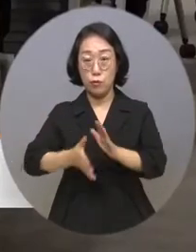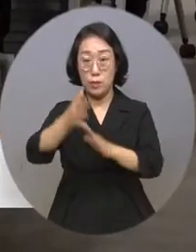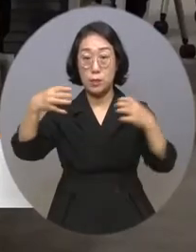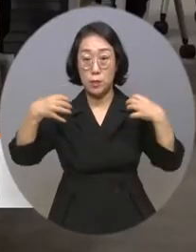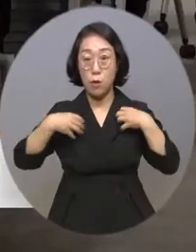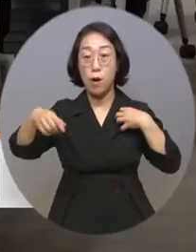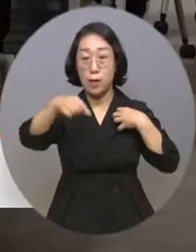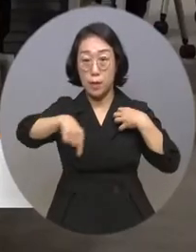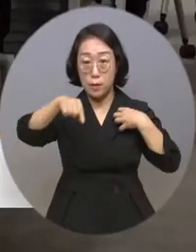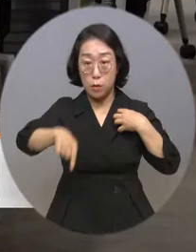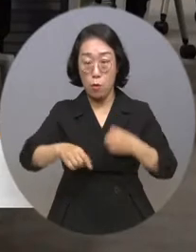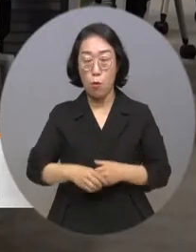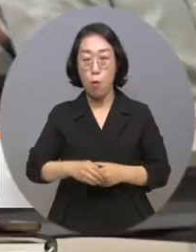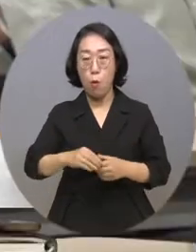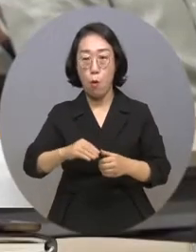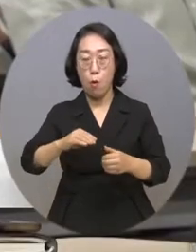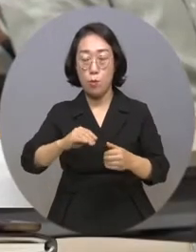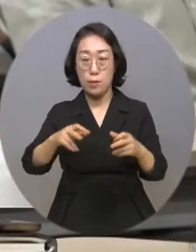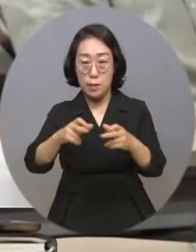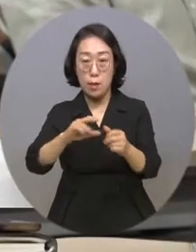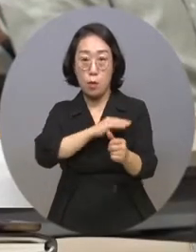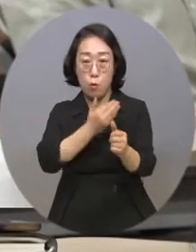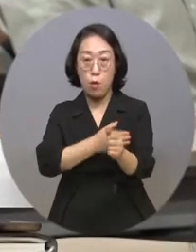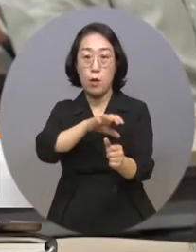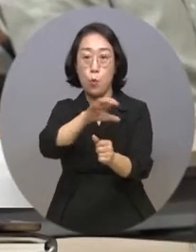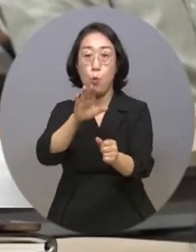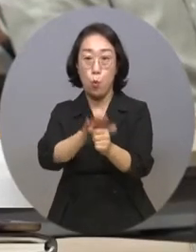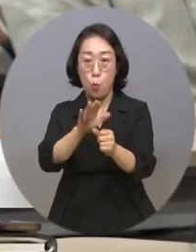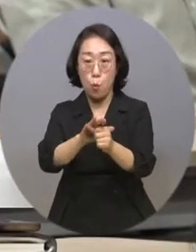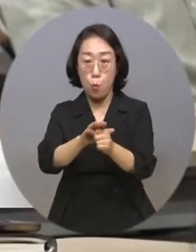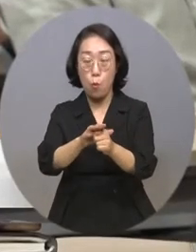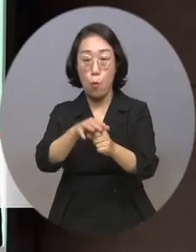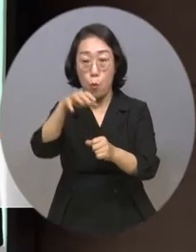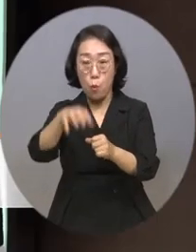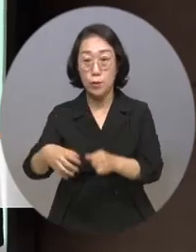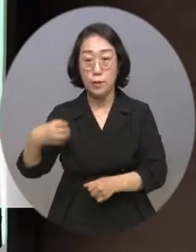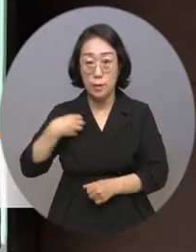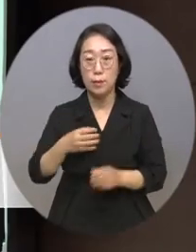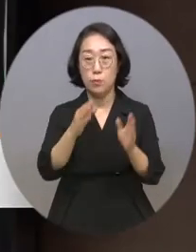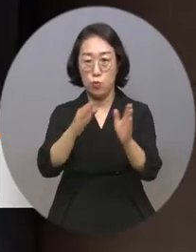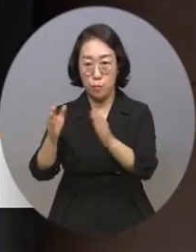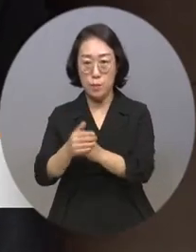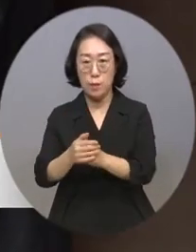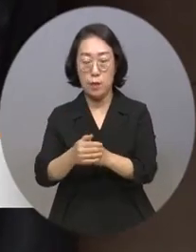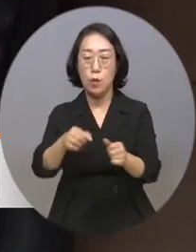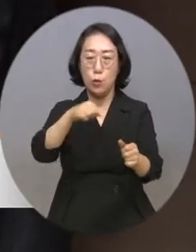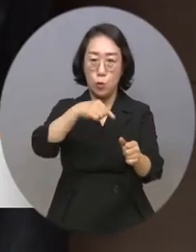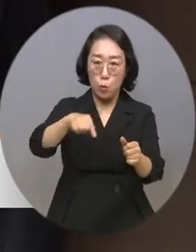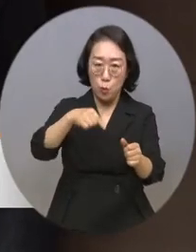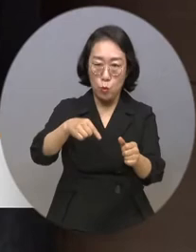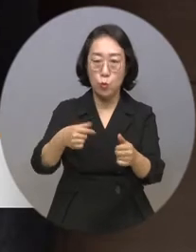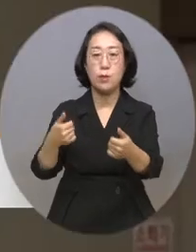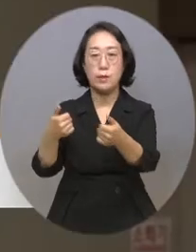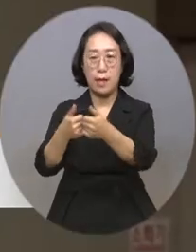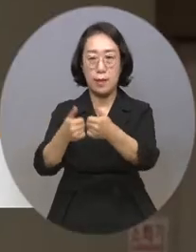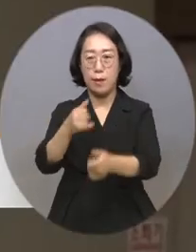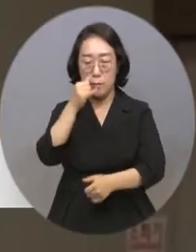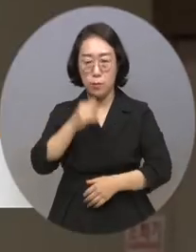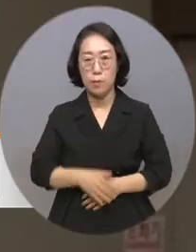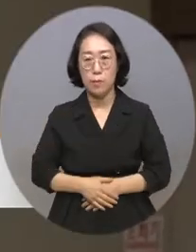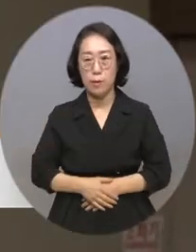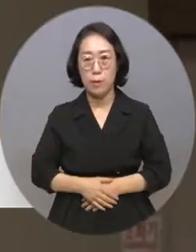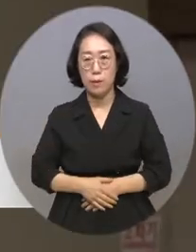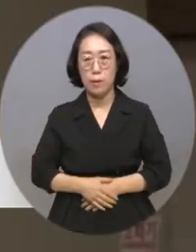강원도 장애인 권익옹호기관에서 주최한 장애인 학대 예방 교육과 장애인 이동 상담실이 열렸습니다.